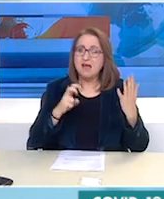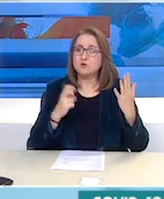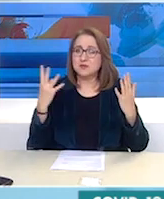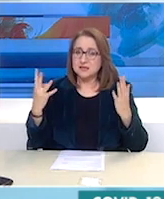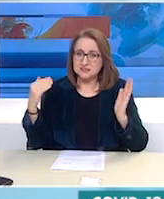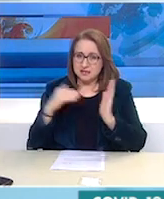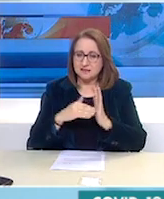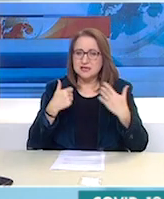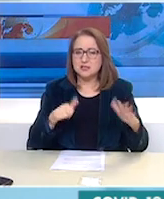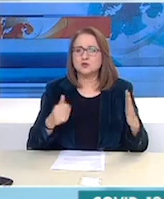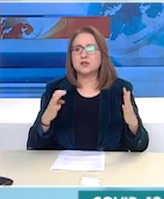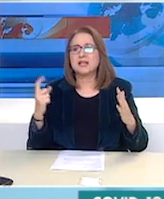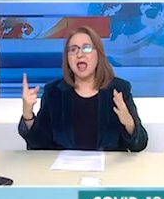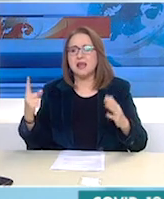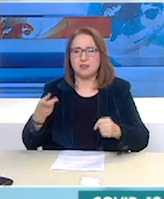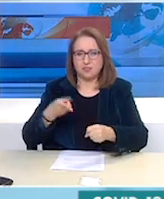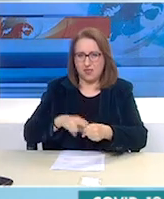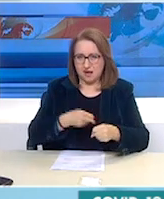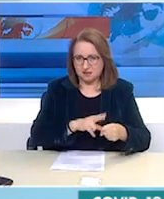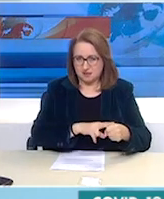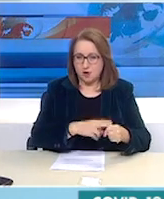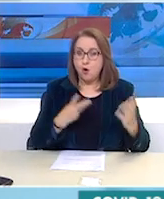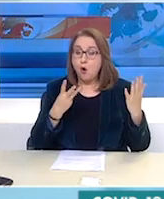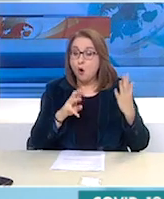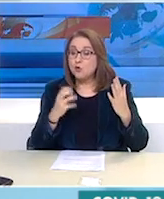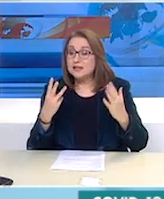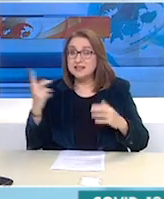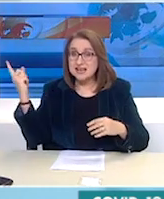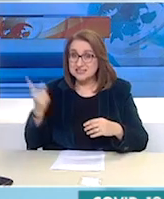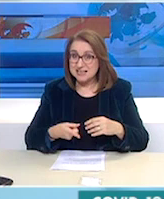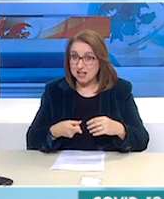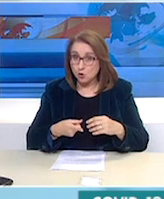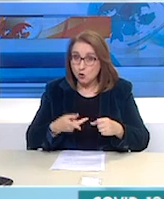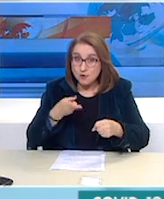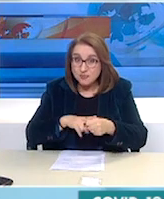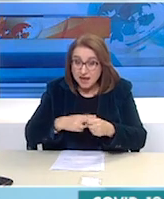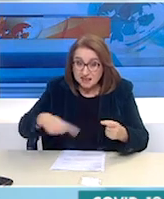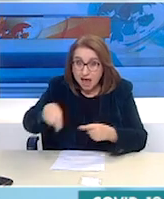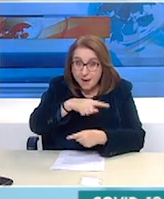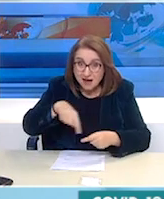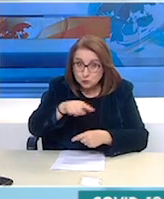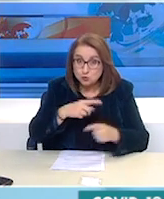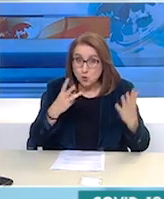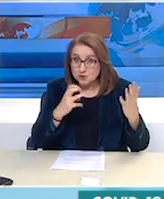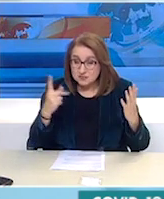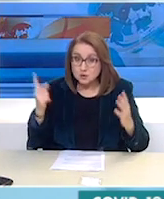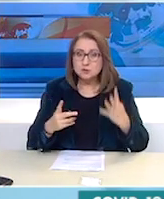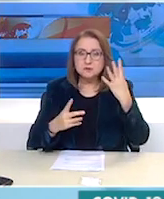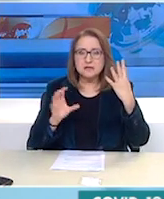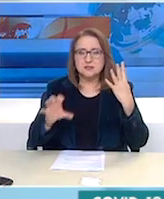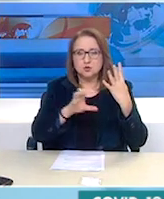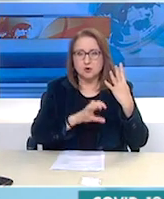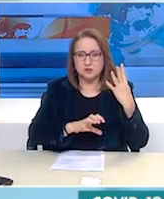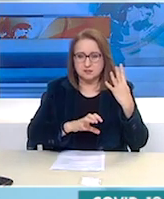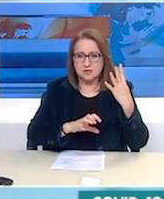74.671 θανάτους. Το 83% των θανάτων έχει καταγραφεί σε 4 χώρες, την Ιταλία, την Ισπανία, τη